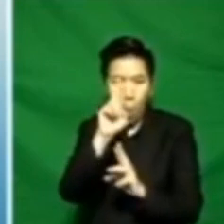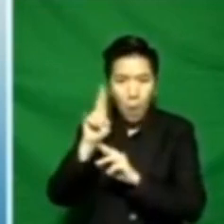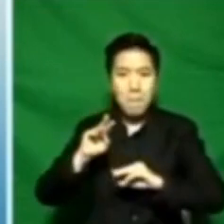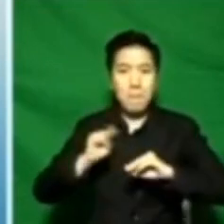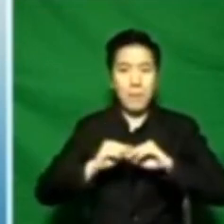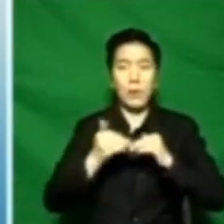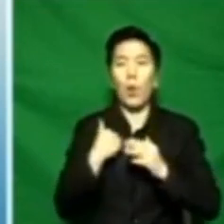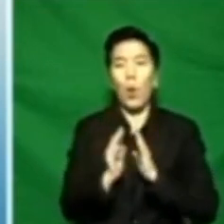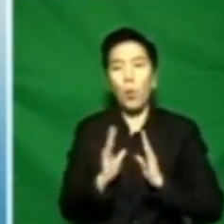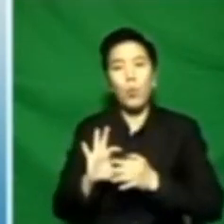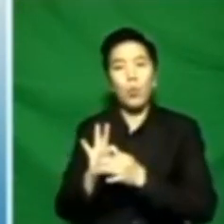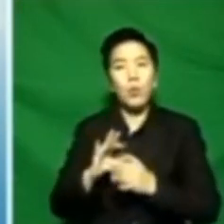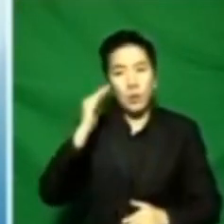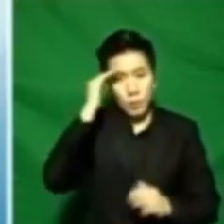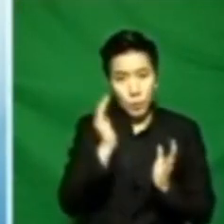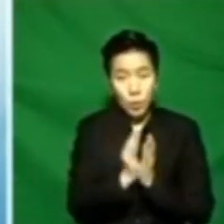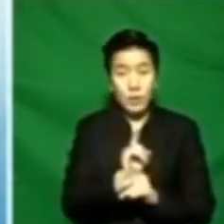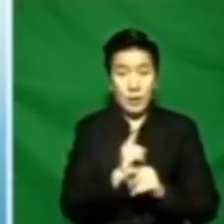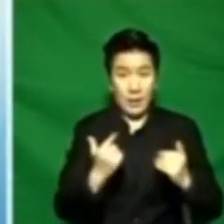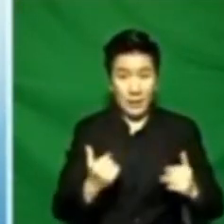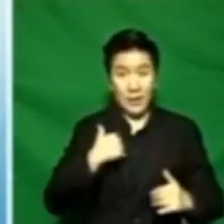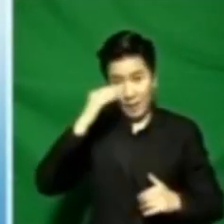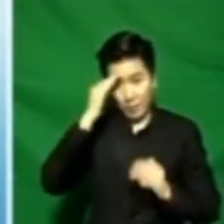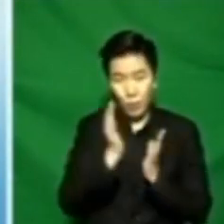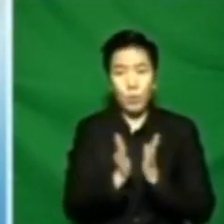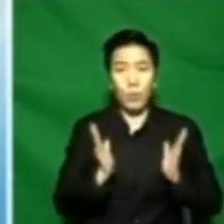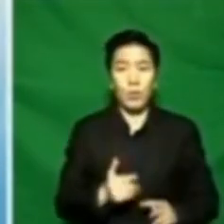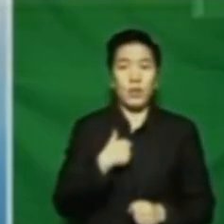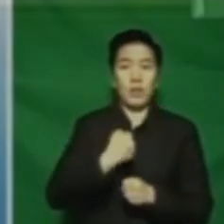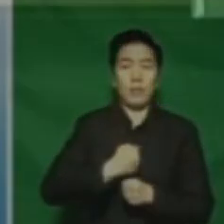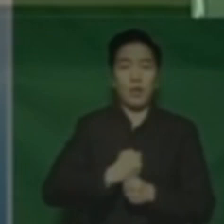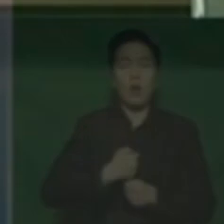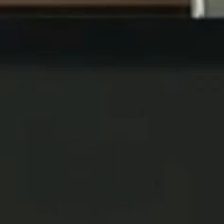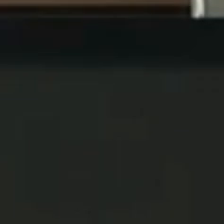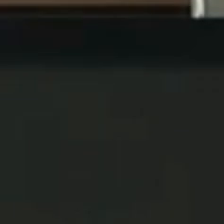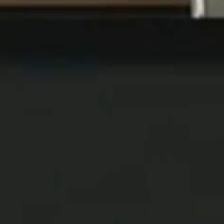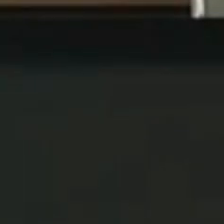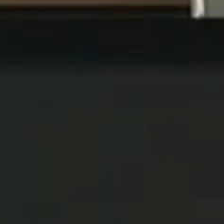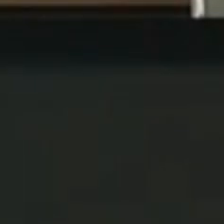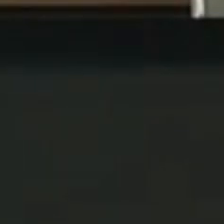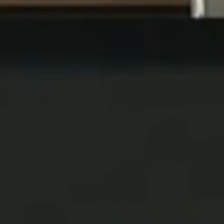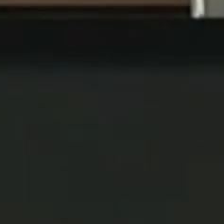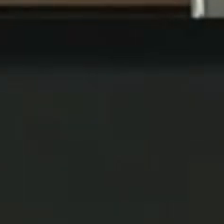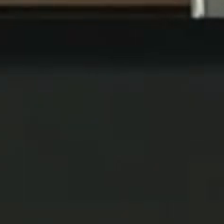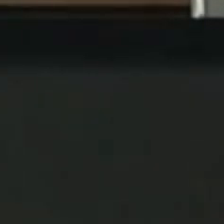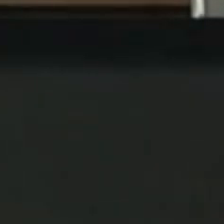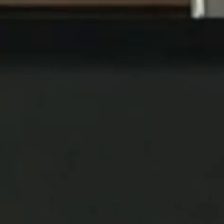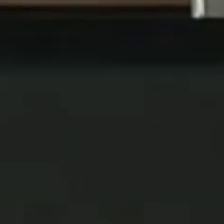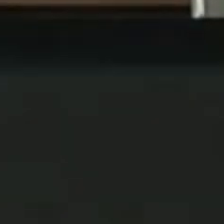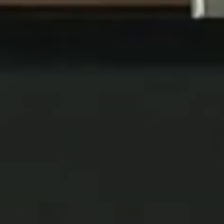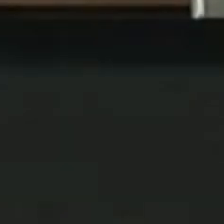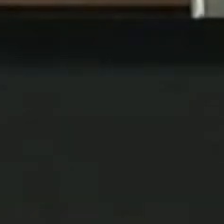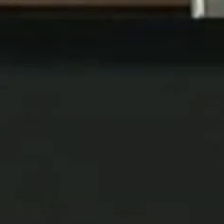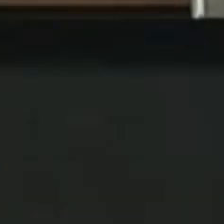เดินทางข้ามจังหวัดของพี่น้องประชาชนเพื่อป้องกันการแพร่กระจายของไวรัสทั่วประเทศส่วนที่กระทรวงสาธารณสุขนายแพทย์อนุพงศ์